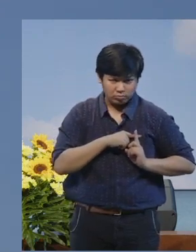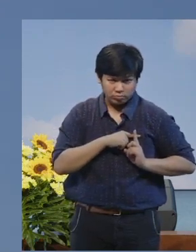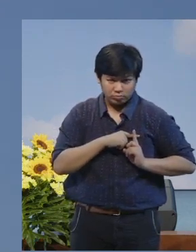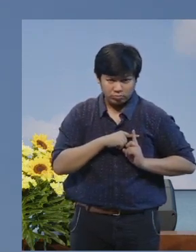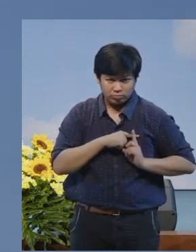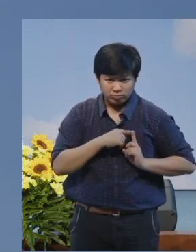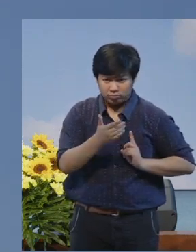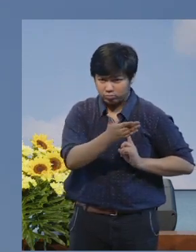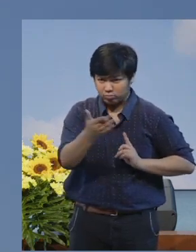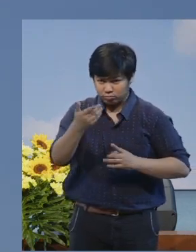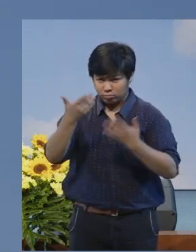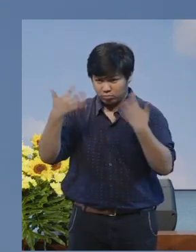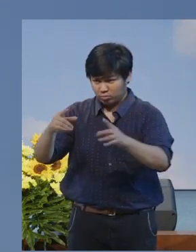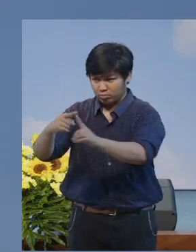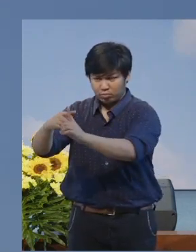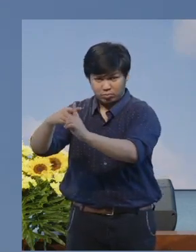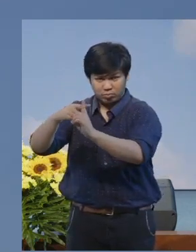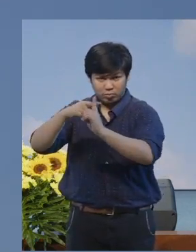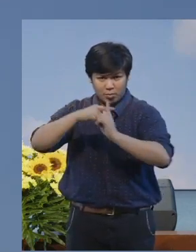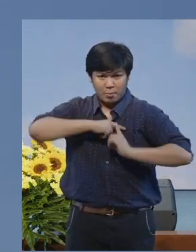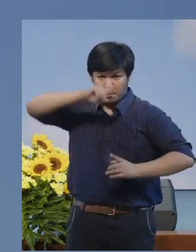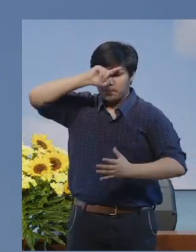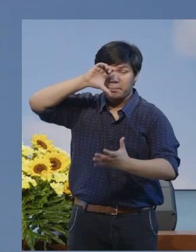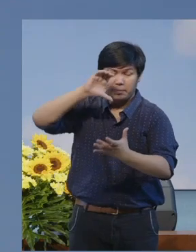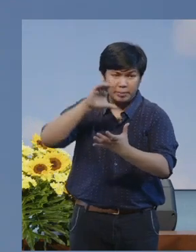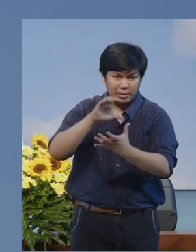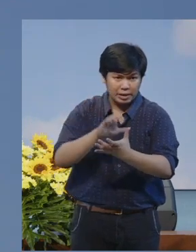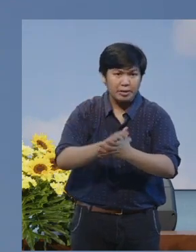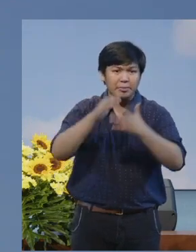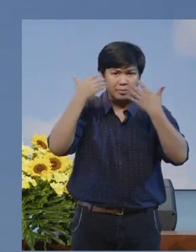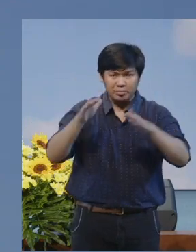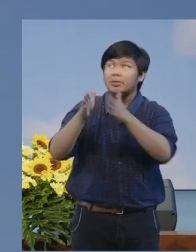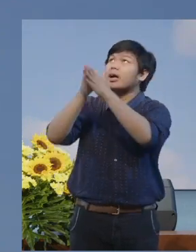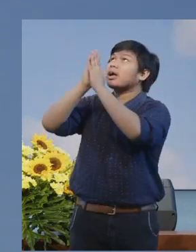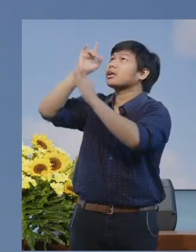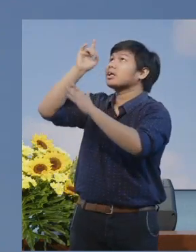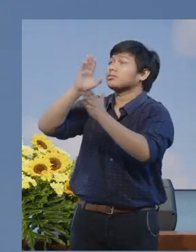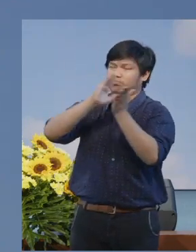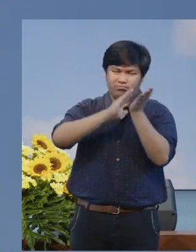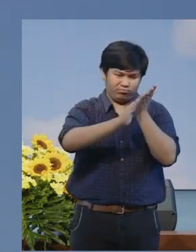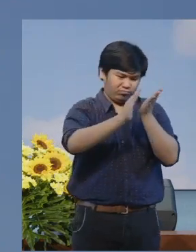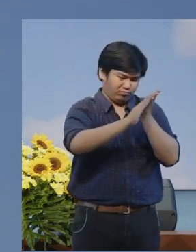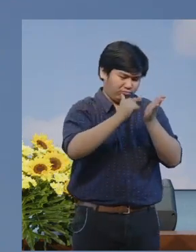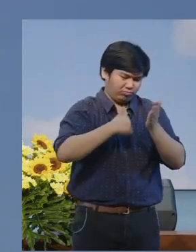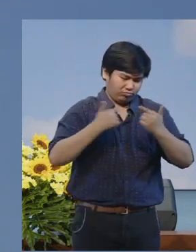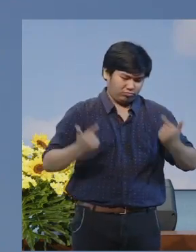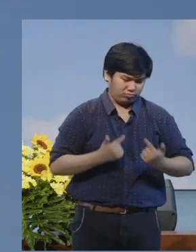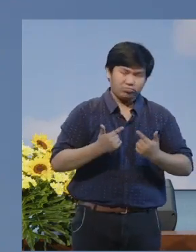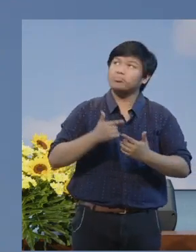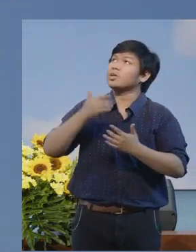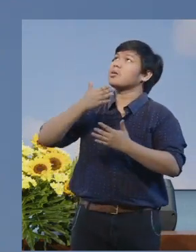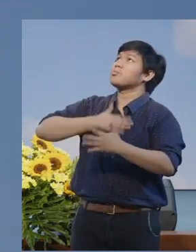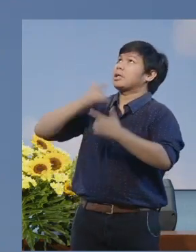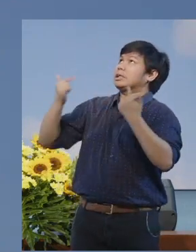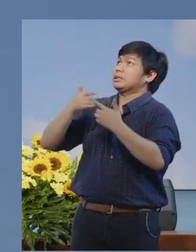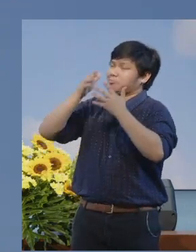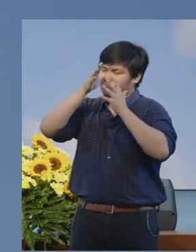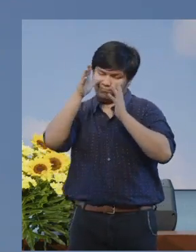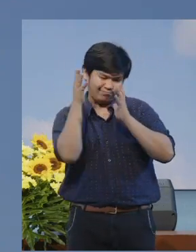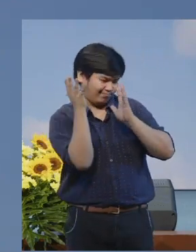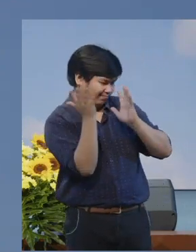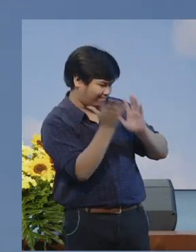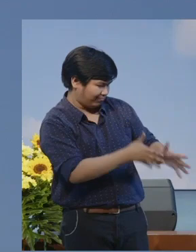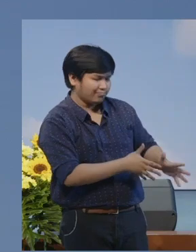Kayo ba ay humingi na ng tawad sa Kanya? Tumalikod sa inyong mga